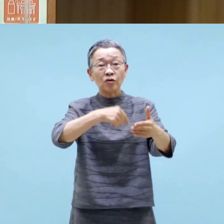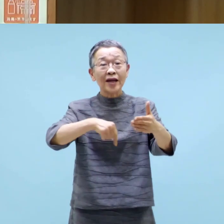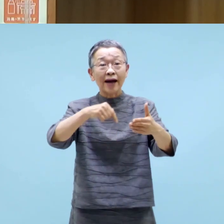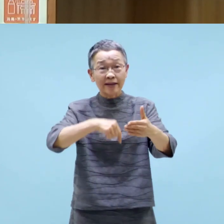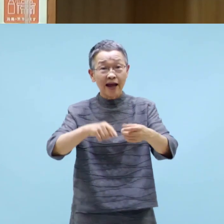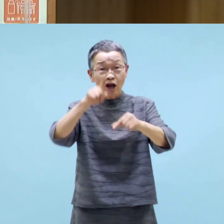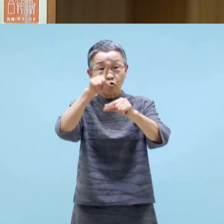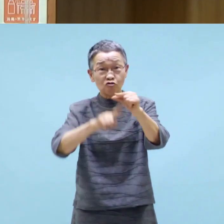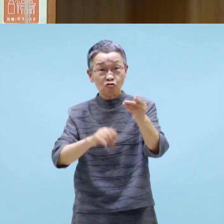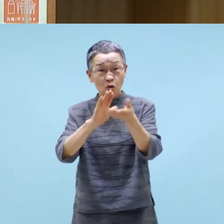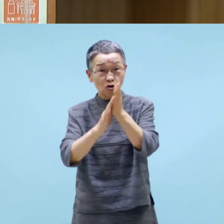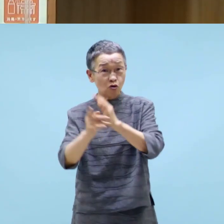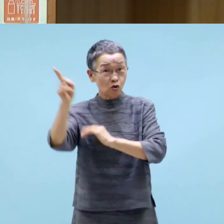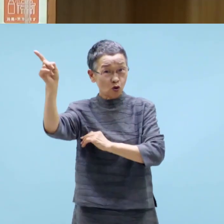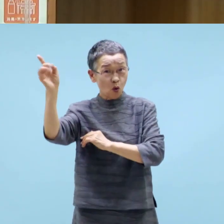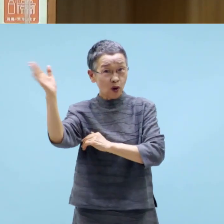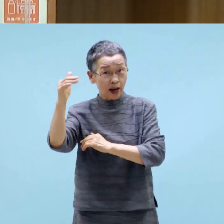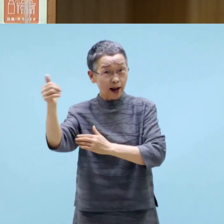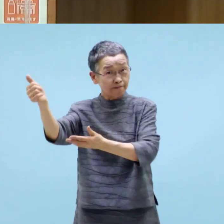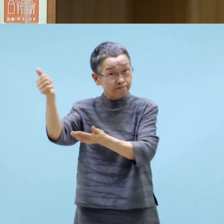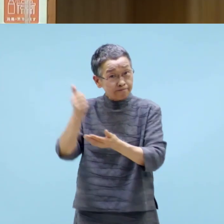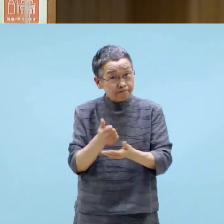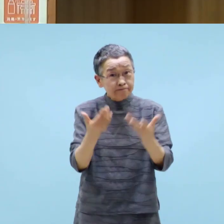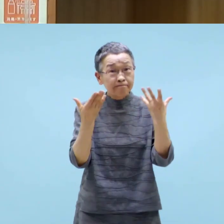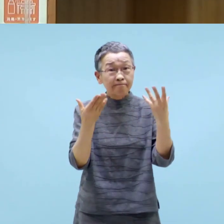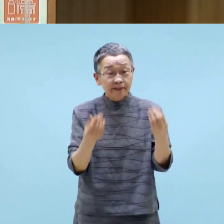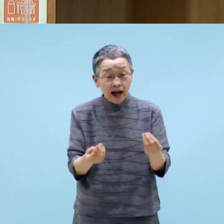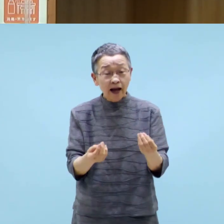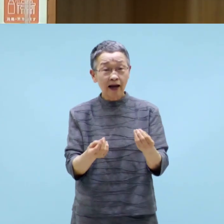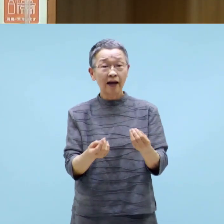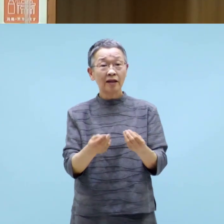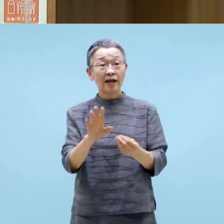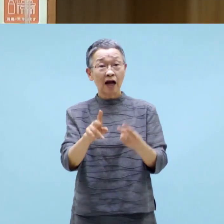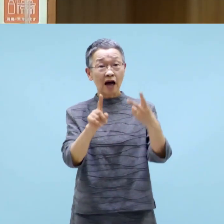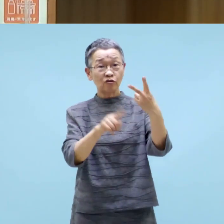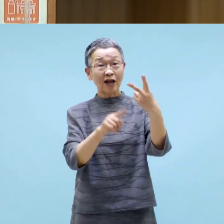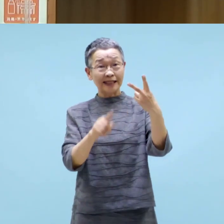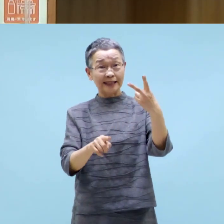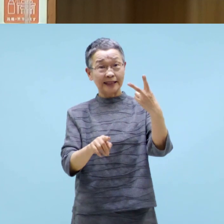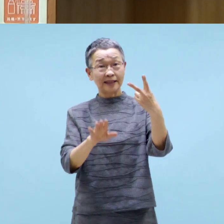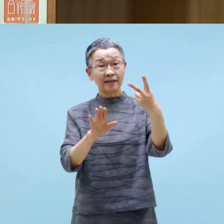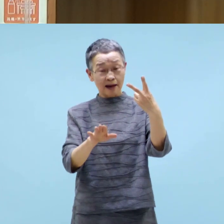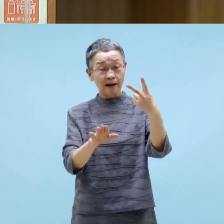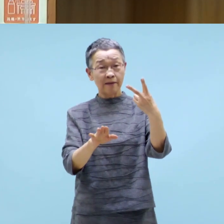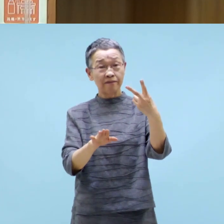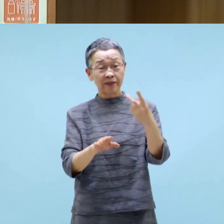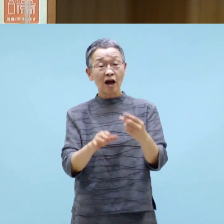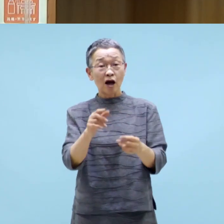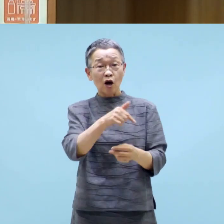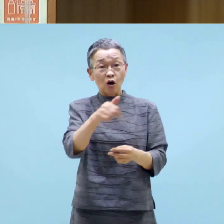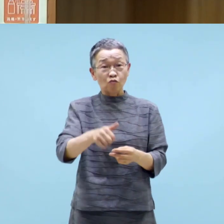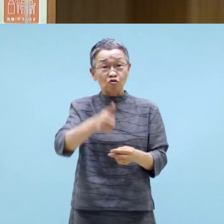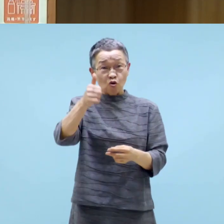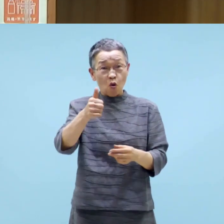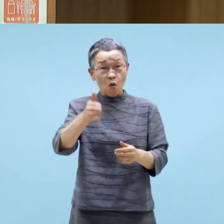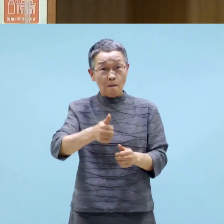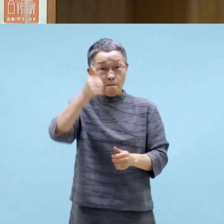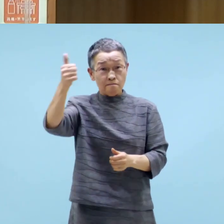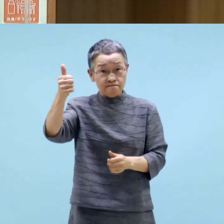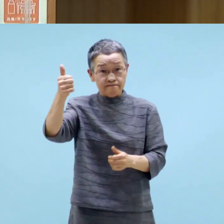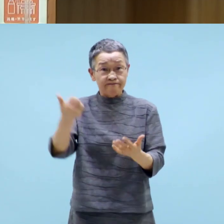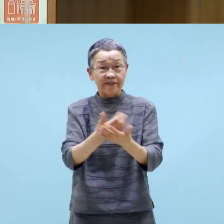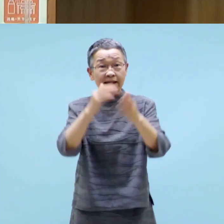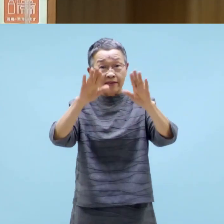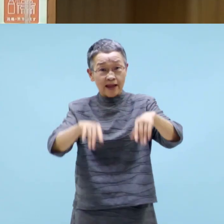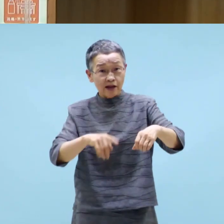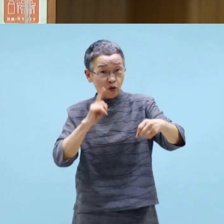から出向されていらっしゃる方々のうち、お二人が部長に昇格されました。その狙いを教えてください